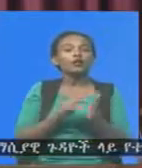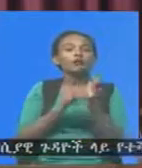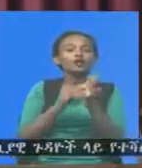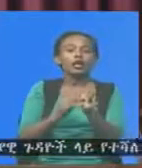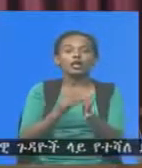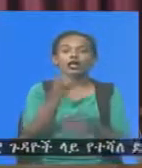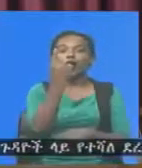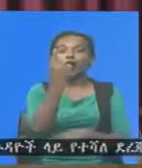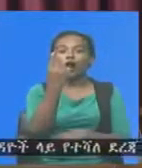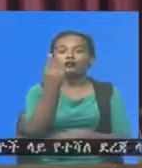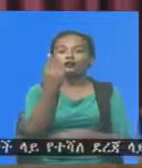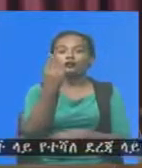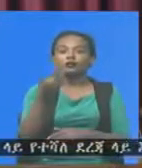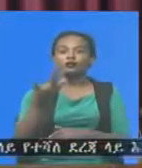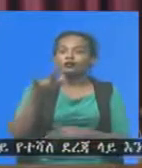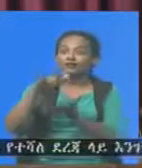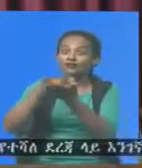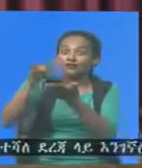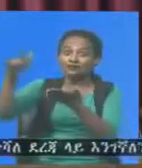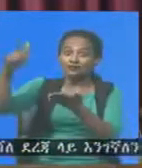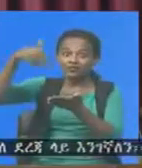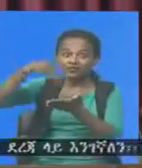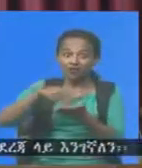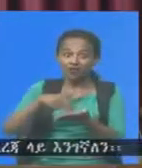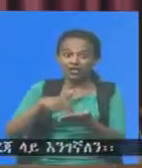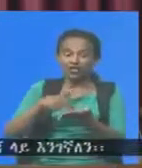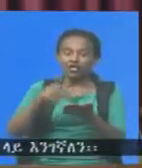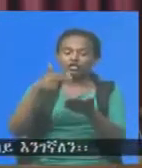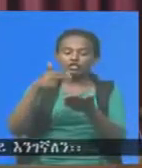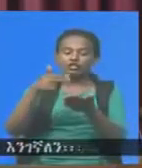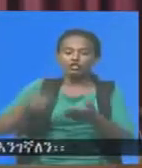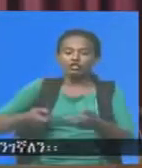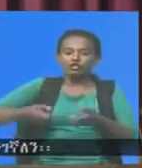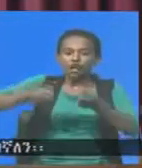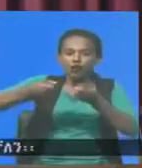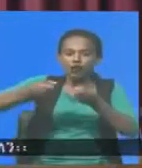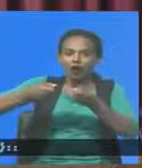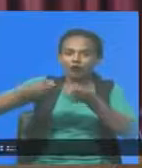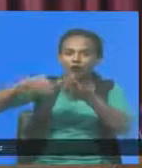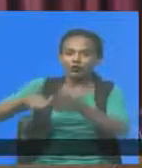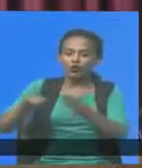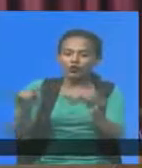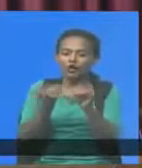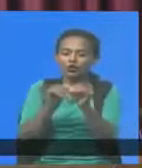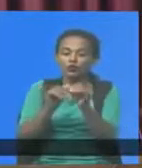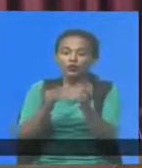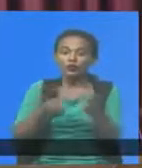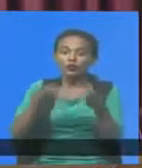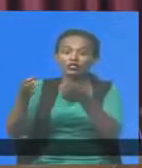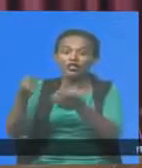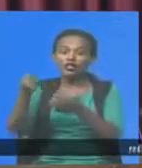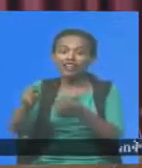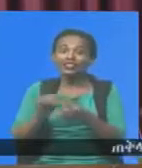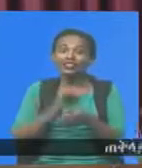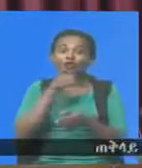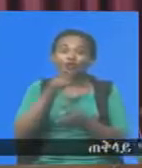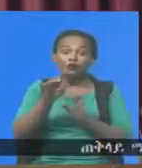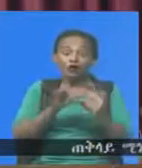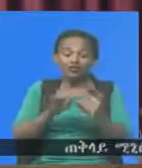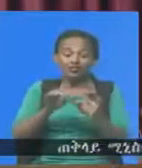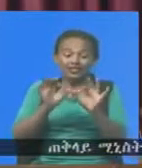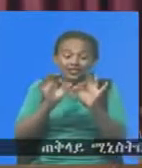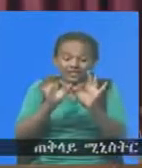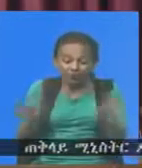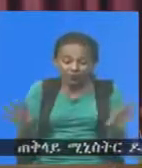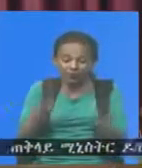ከአንድ ተሳፋሪ ሻንጣ ወስዶ ለክቶ ለመጫን የኢትዮጵያ አየር መንገድ ያንን ሴክተር ኦን ማድረግ የለበትም፣